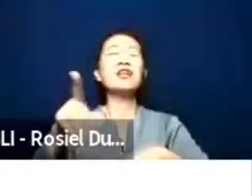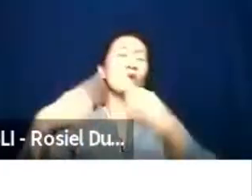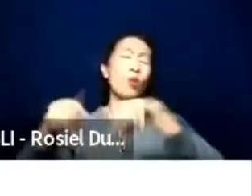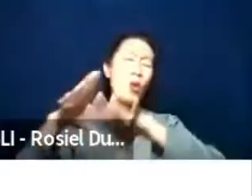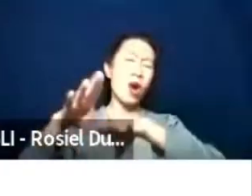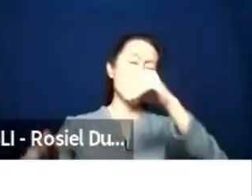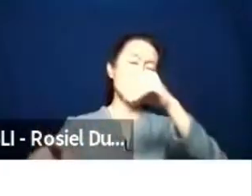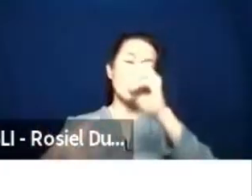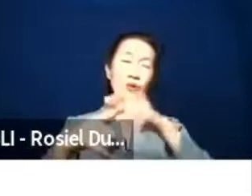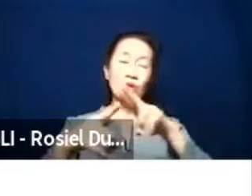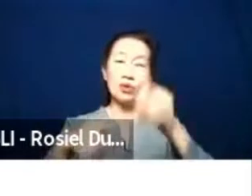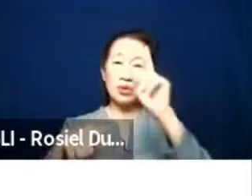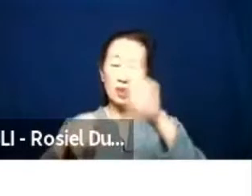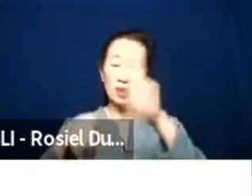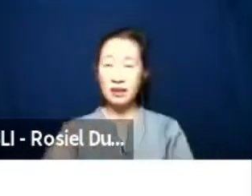tayo